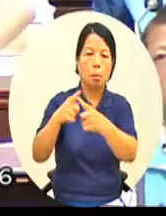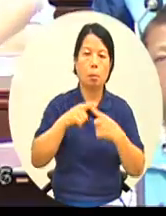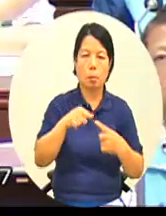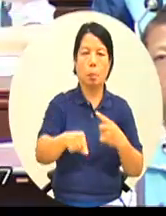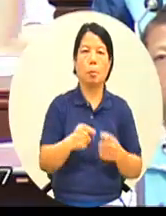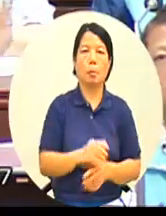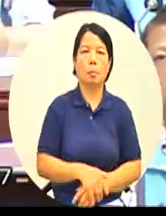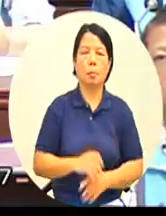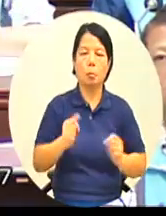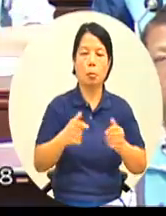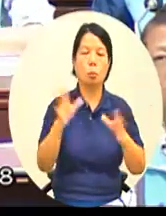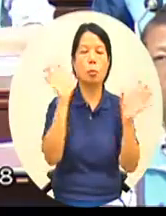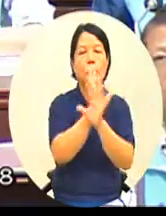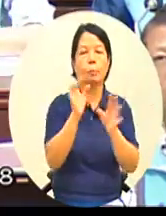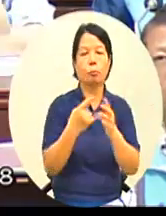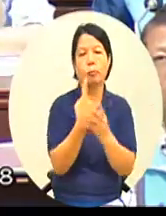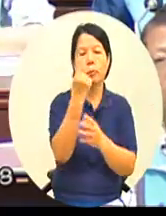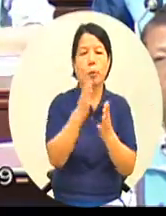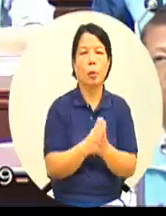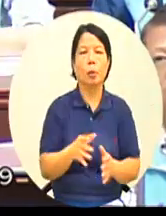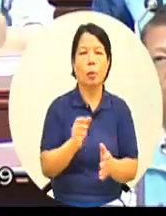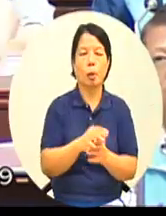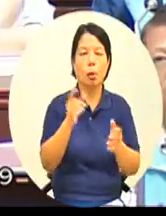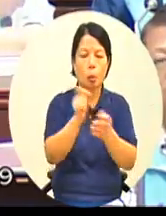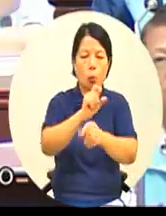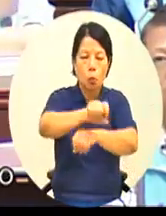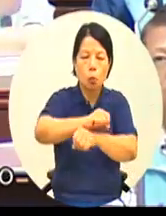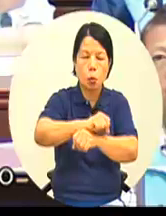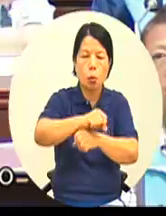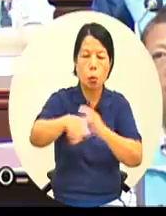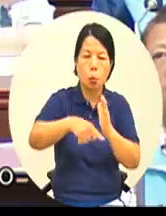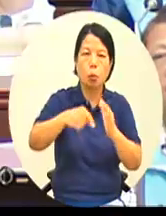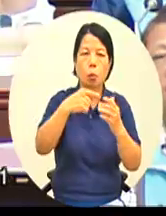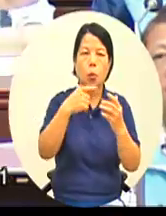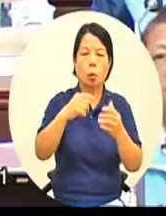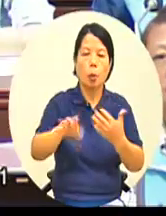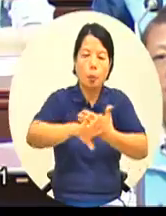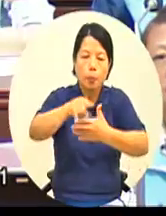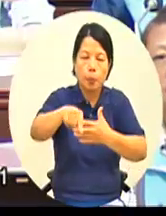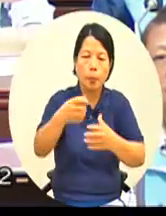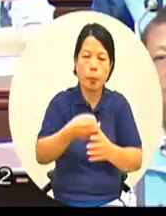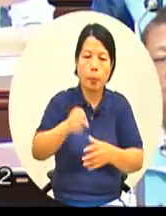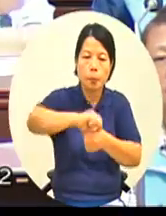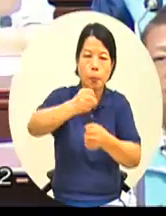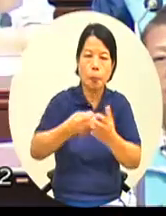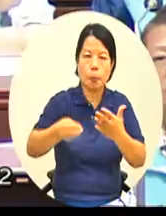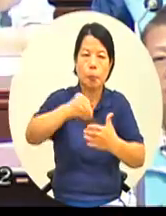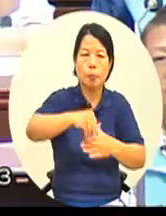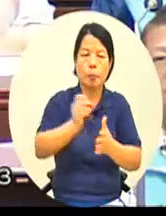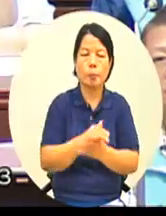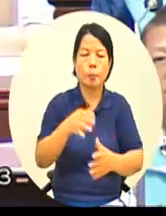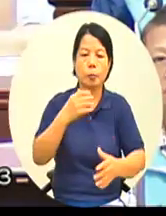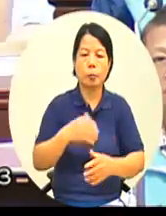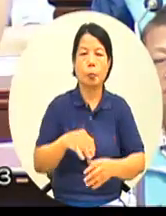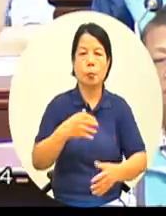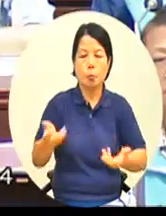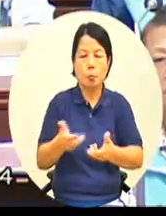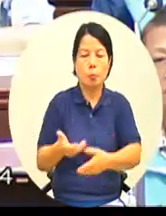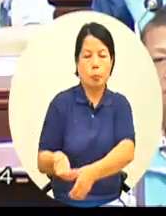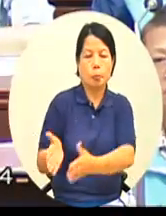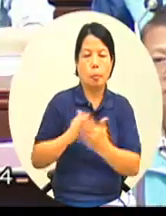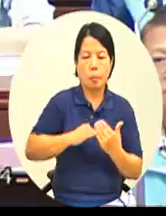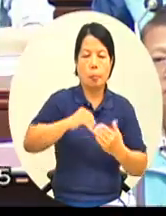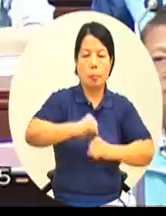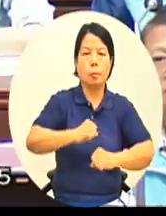有唱歌，不是只有长青学院，我们甚至说有一些提升型的一些复健的功能，甚至我们还结